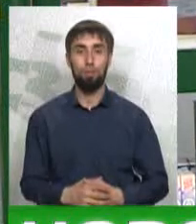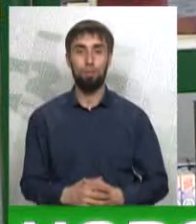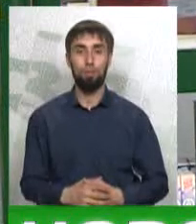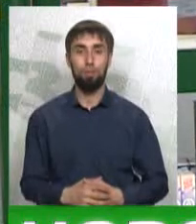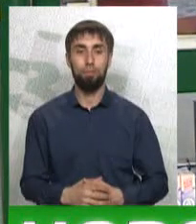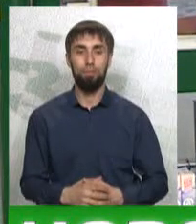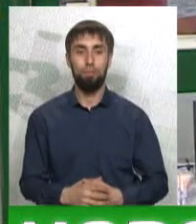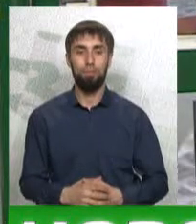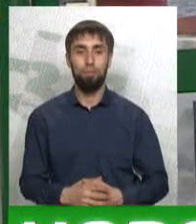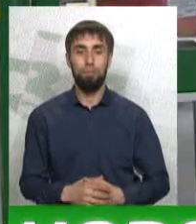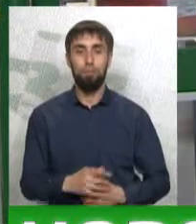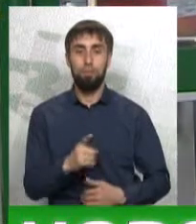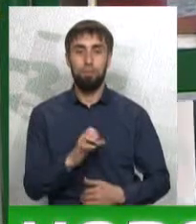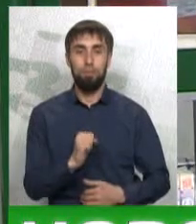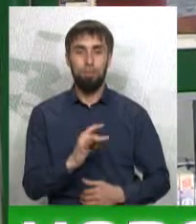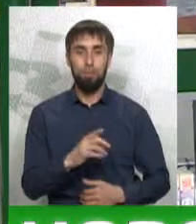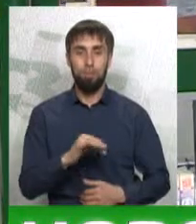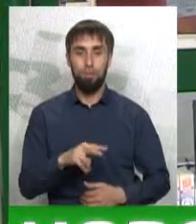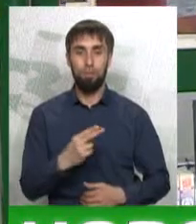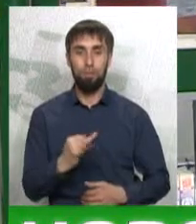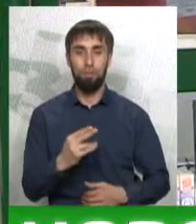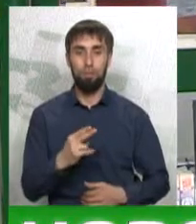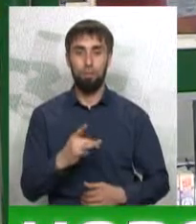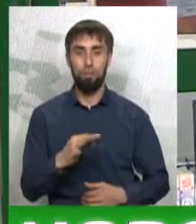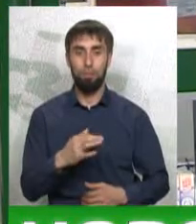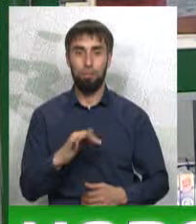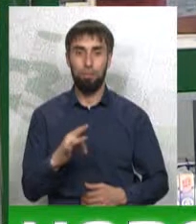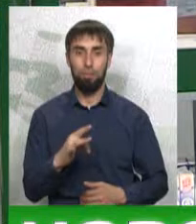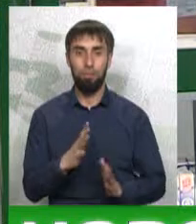Владимир Владимирович, дайте мне орбидол, еще циклоферон.